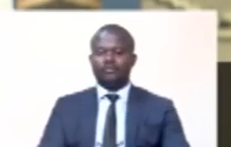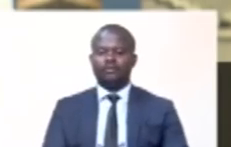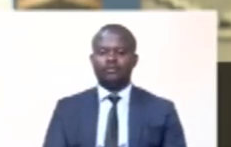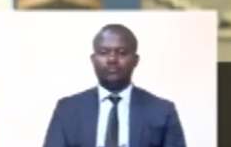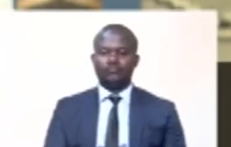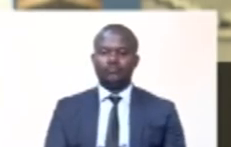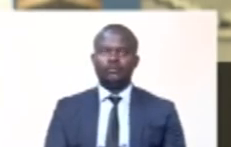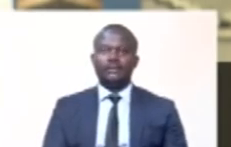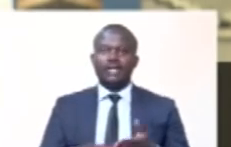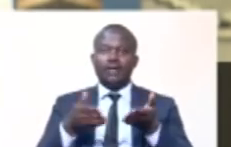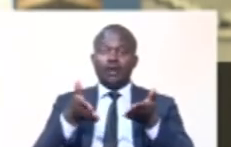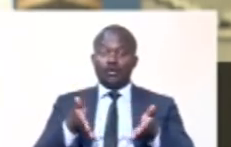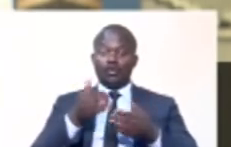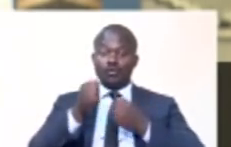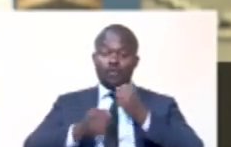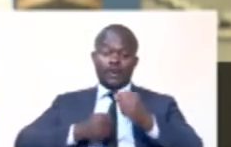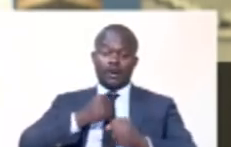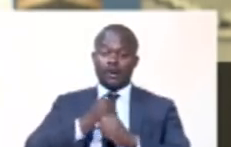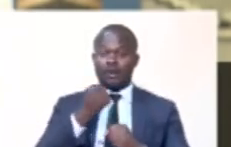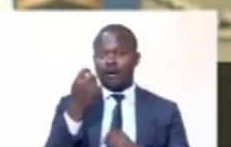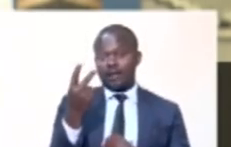ni umwaka wa kabiri